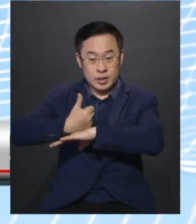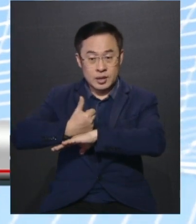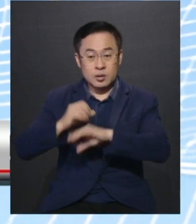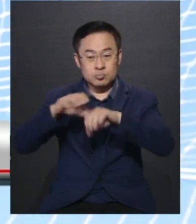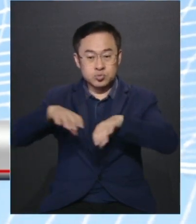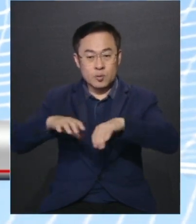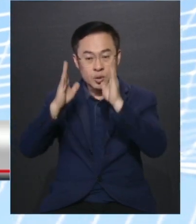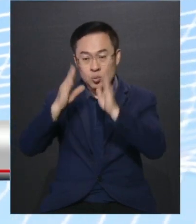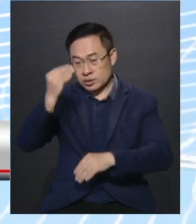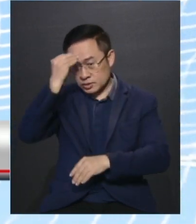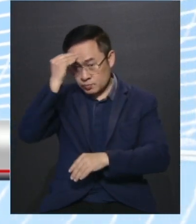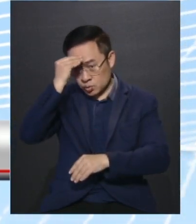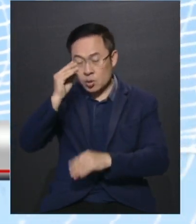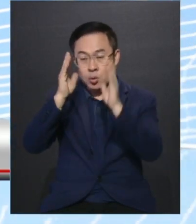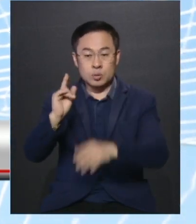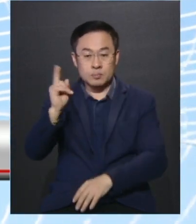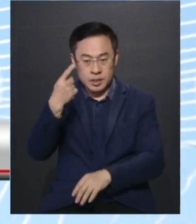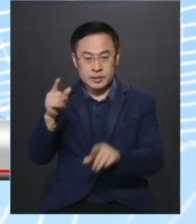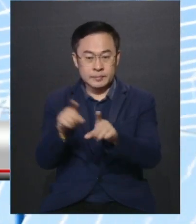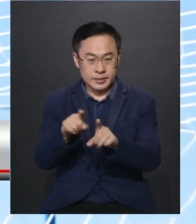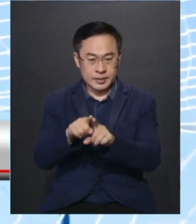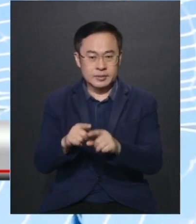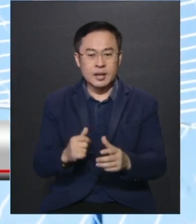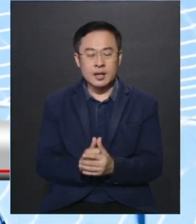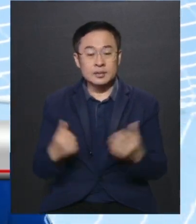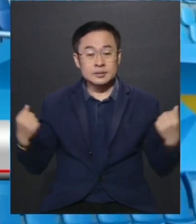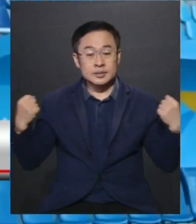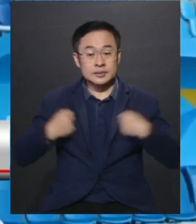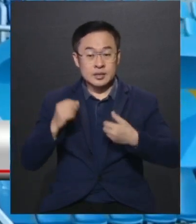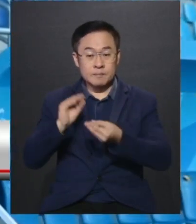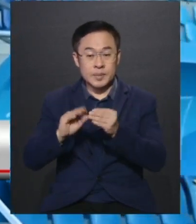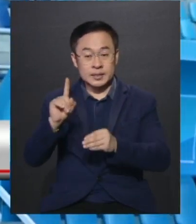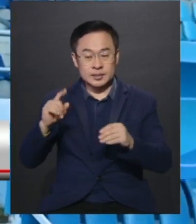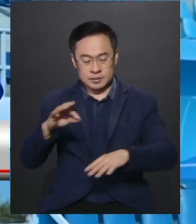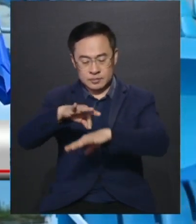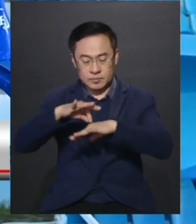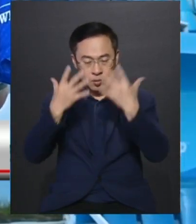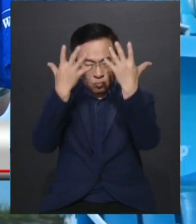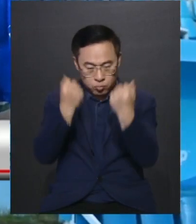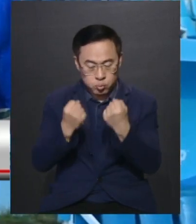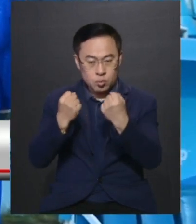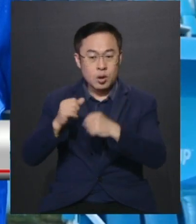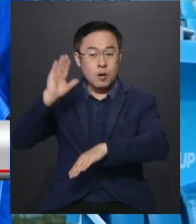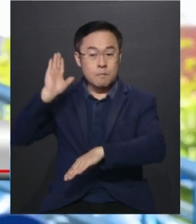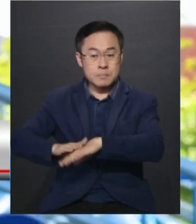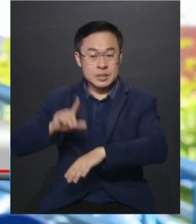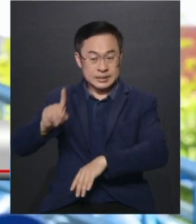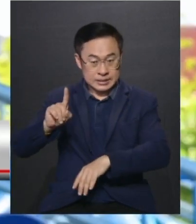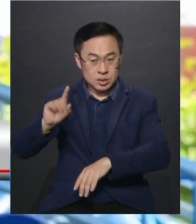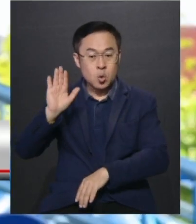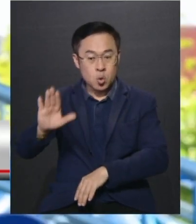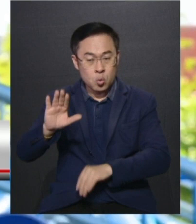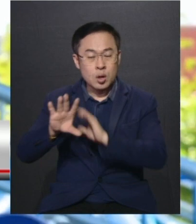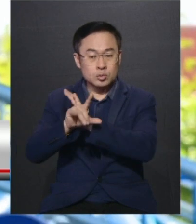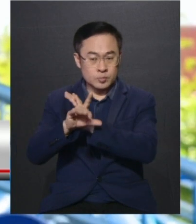กุนซือใหญ่ชาวญี่ปุ่นซึ่งเดโต้เนี่ยจะสวมเสื้อหมายเลข1แล้วก็จะลงเฝ้าเสาเป็นผู้รักษาประตูมือ1ให้กับทีมชลบุรี FC ตล